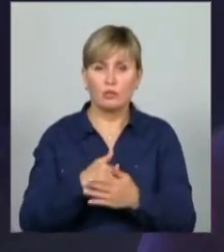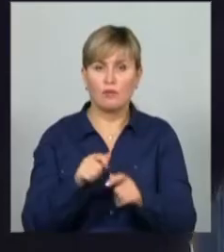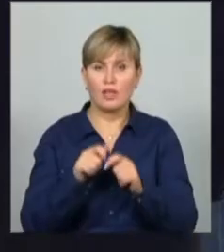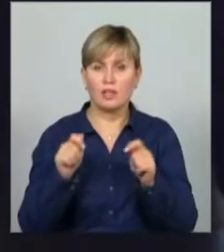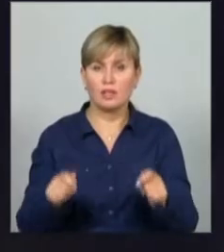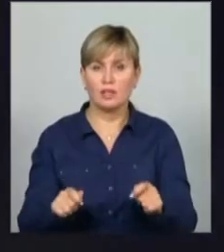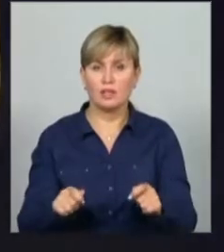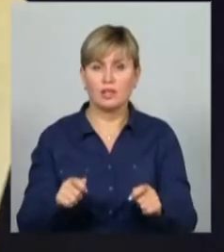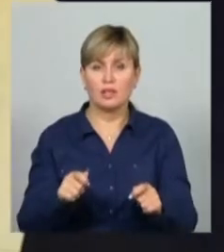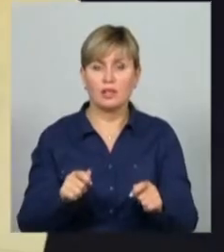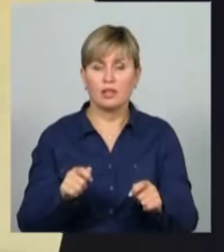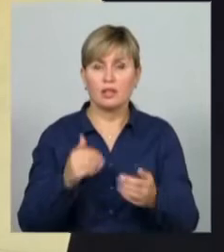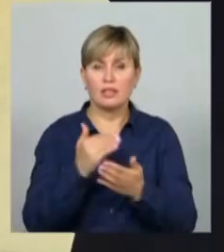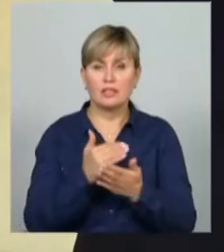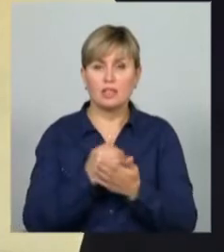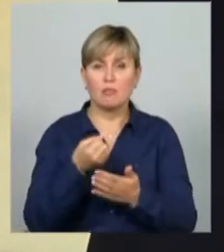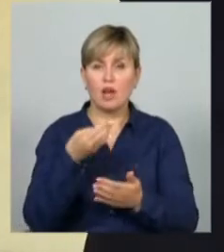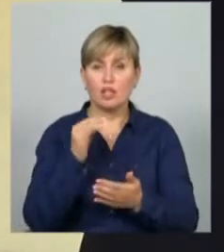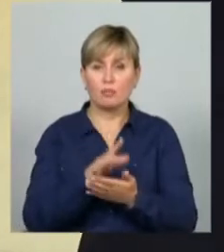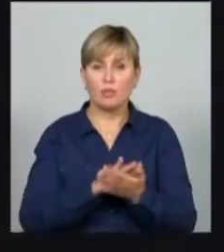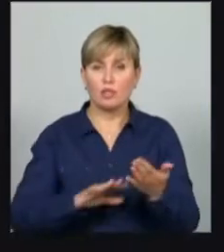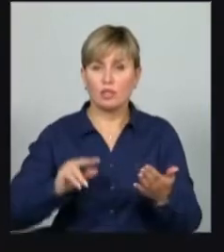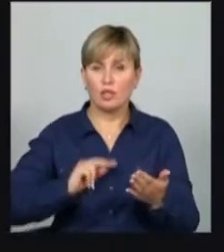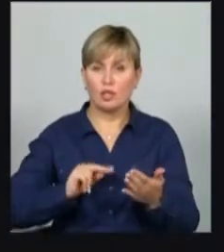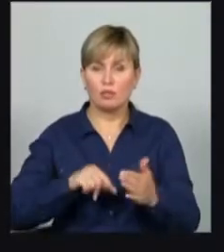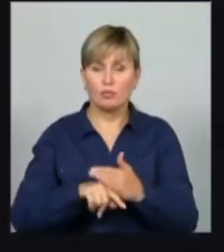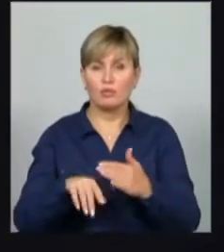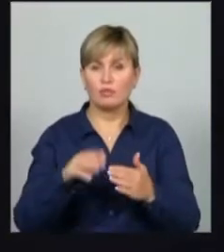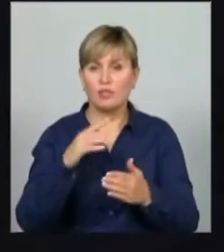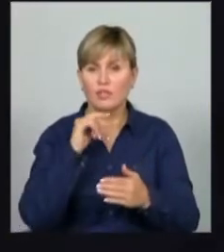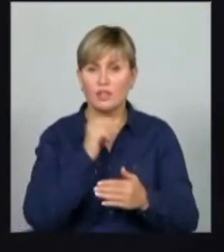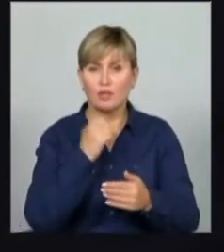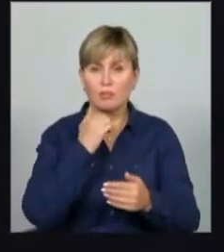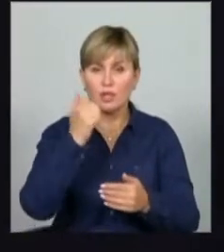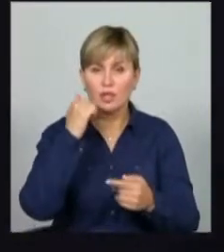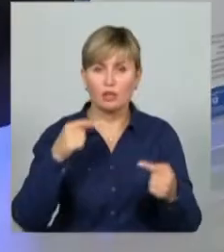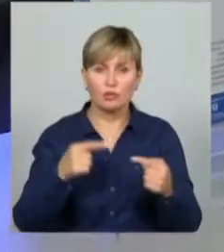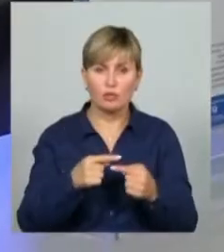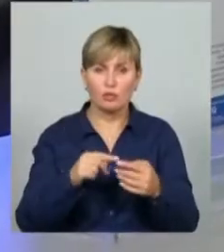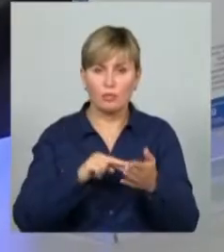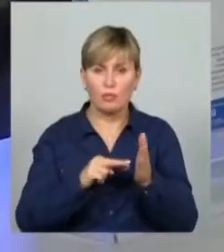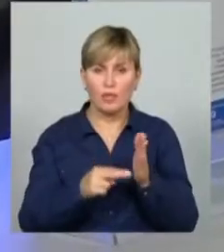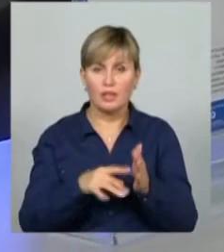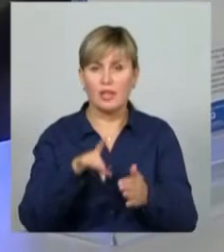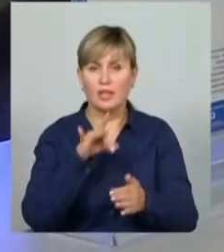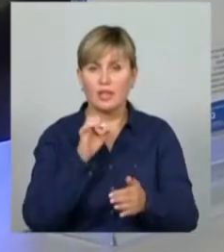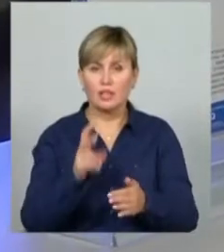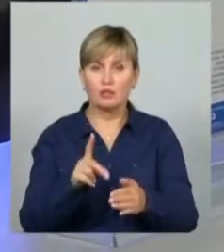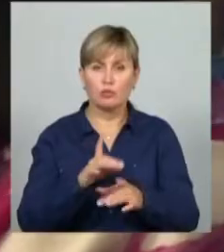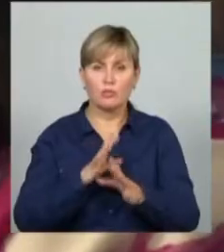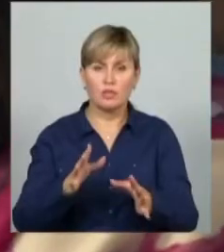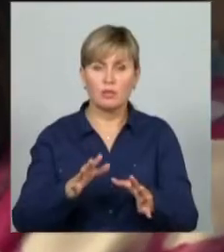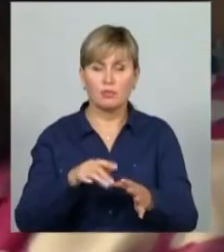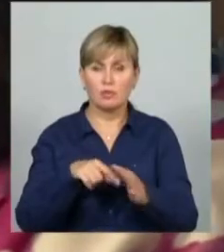открыли. Между тем, система «Ашик» продолжает демонстрировать свою эффективность. Благодаря четкому алгоритму риск подхватить коварный